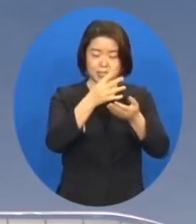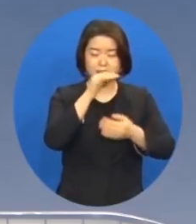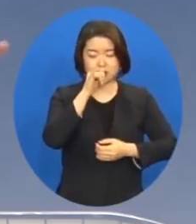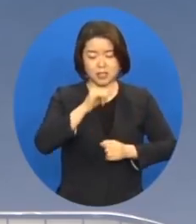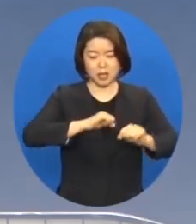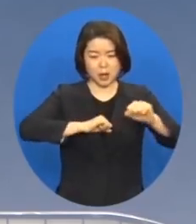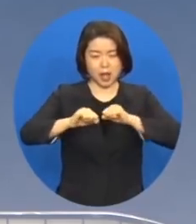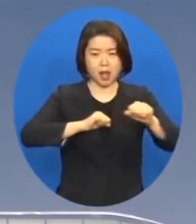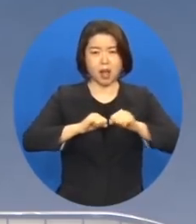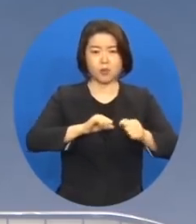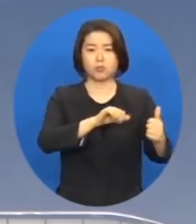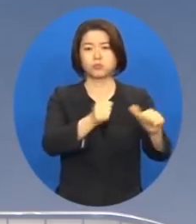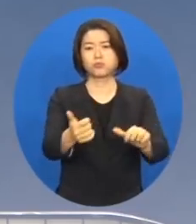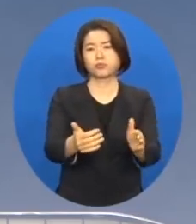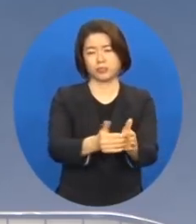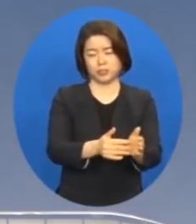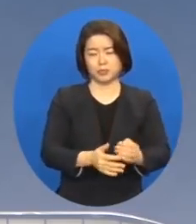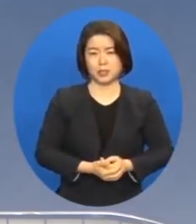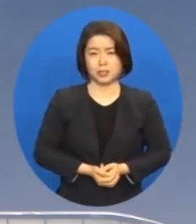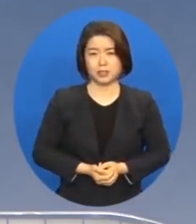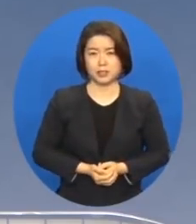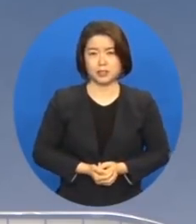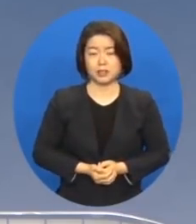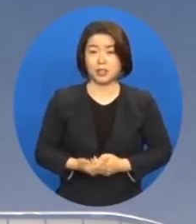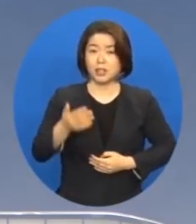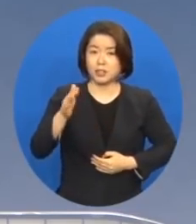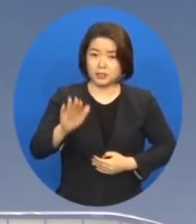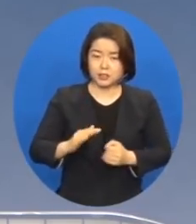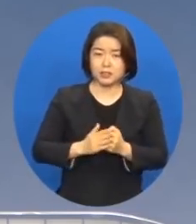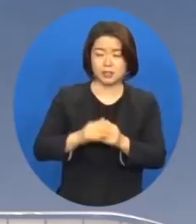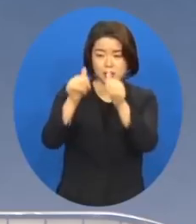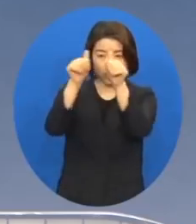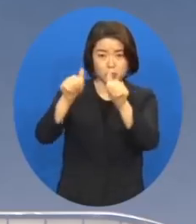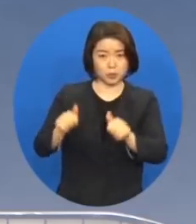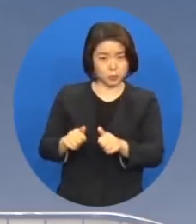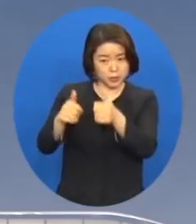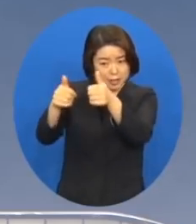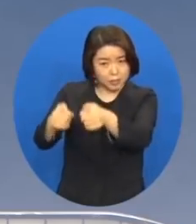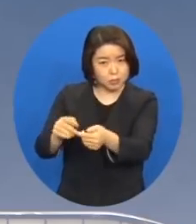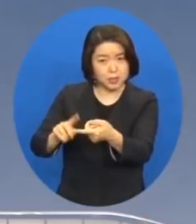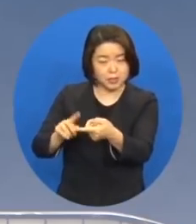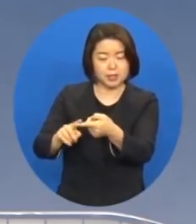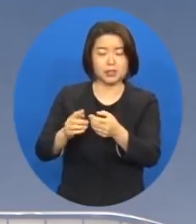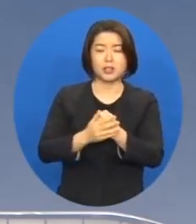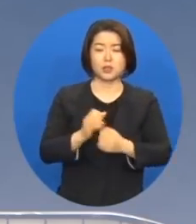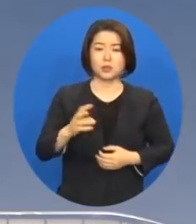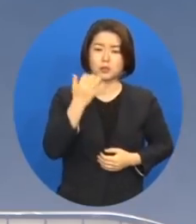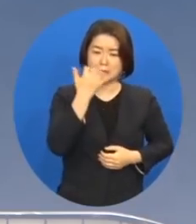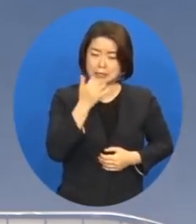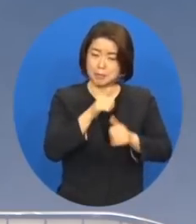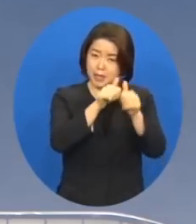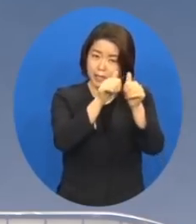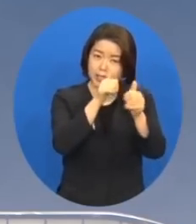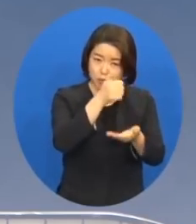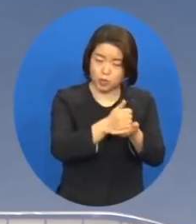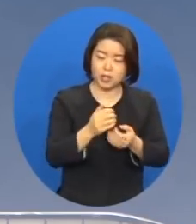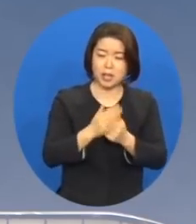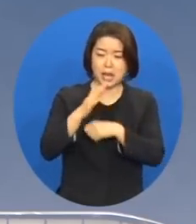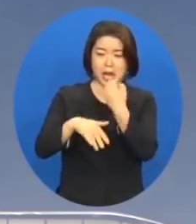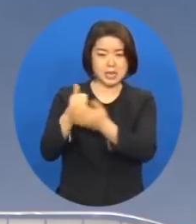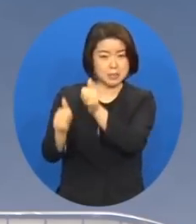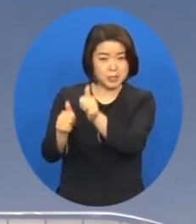그들이 죽어나갔습니다. 그런데 우상숭배, 또 음행의 죄, 하나님을